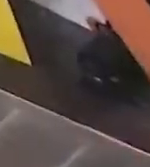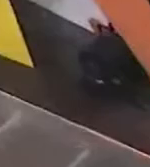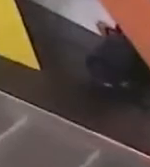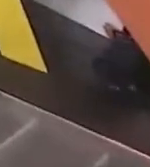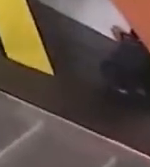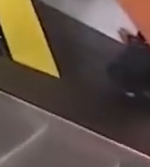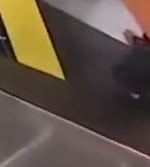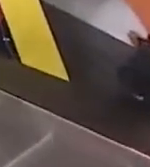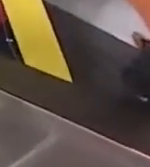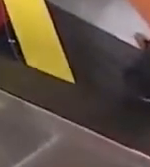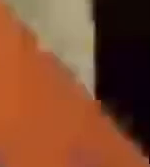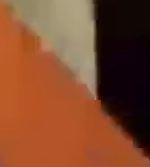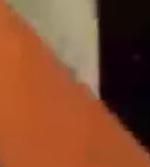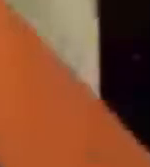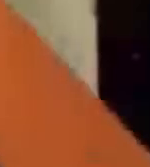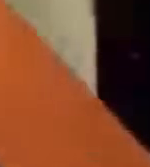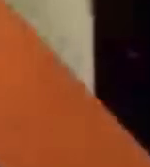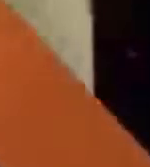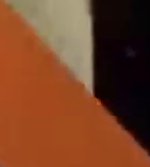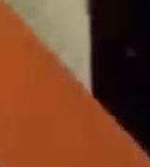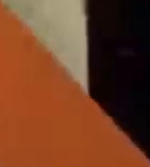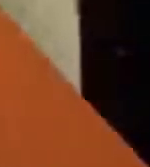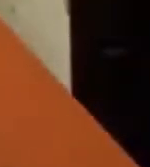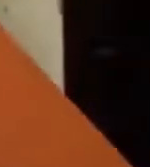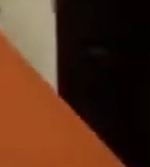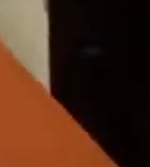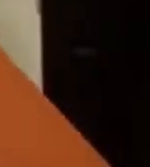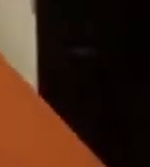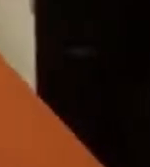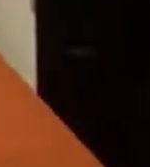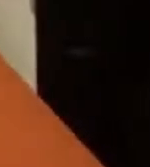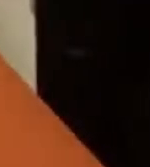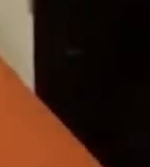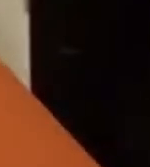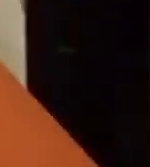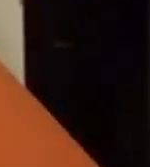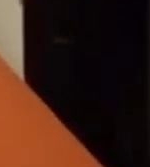bawal para iwag ay way mong watawa